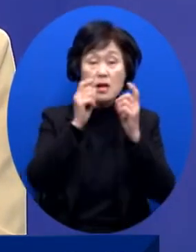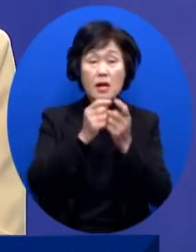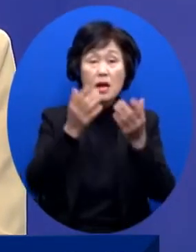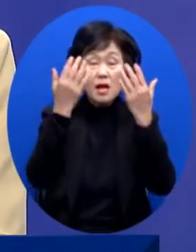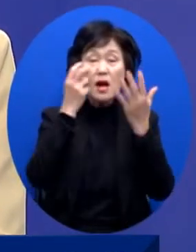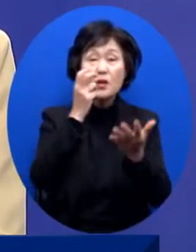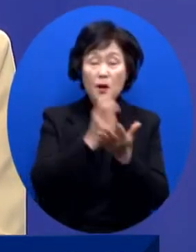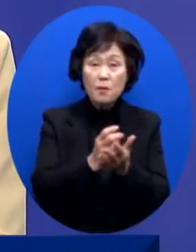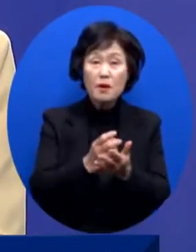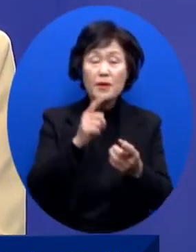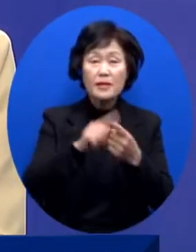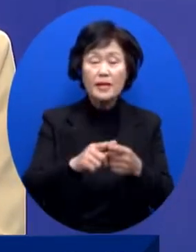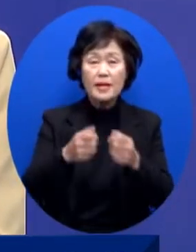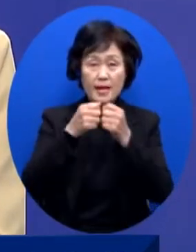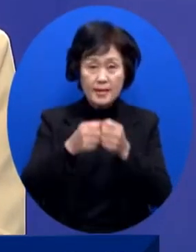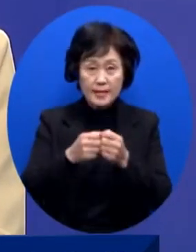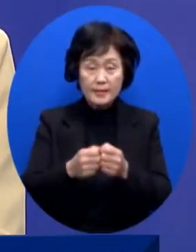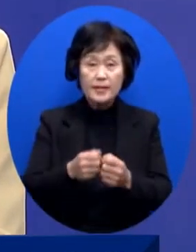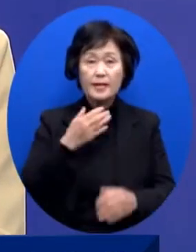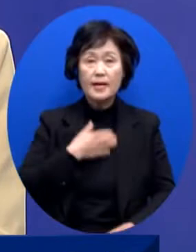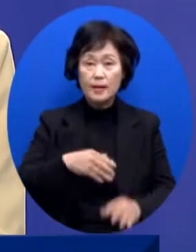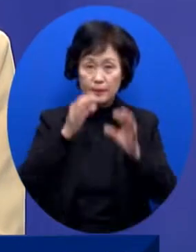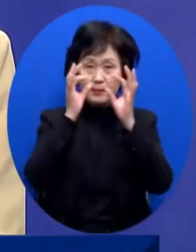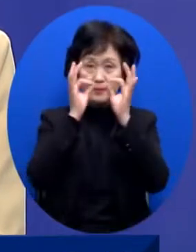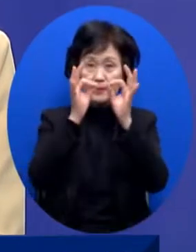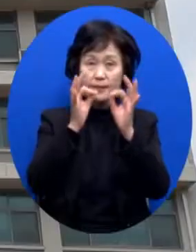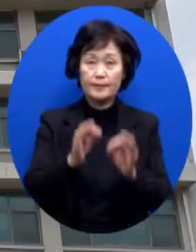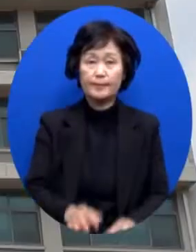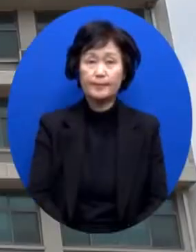자세한 내용을 김유경 계절과 짚어봤습니다